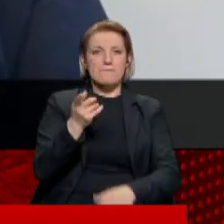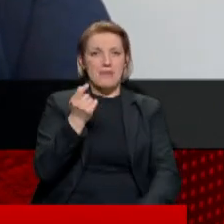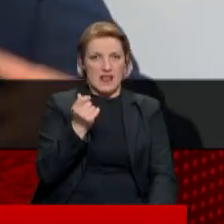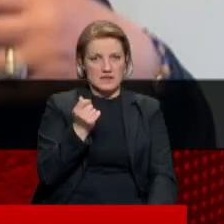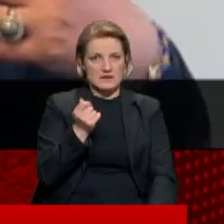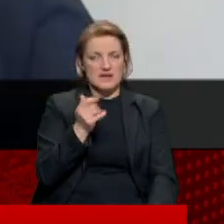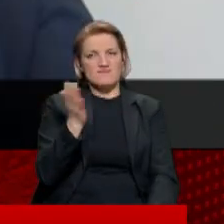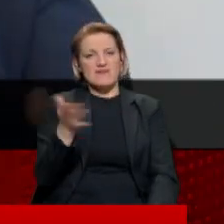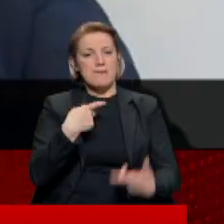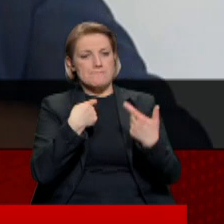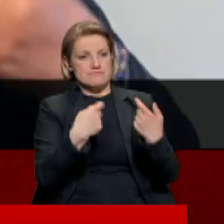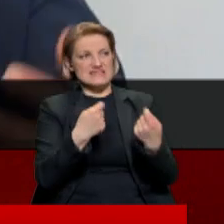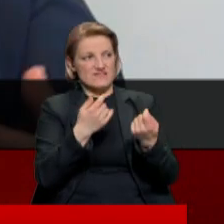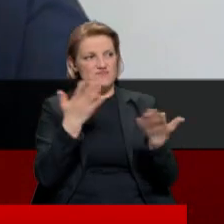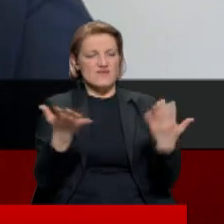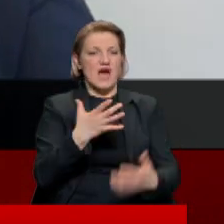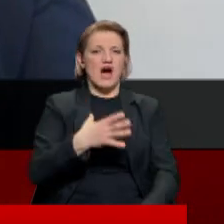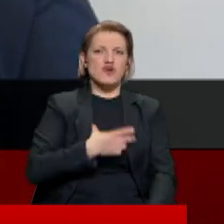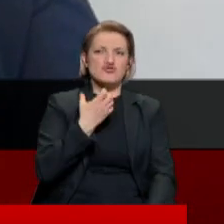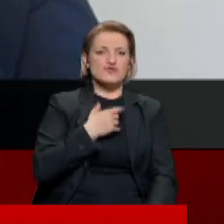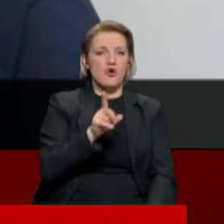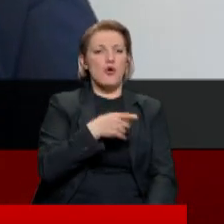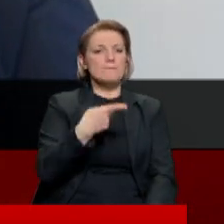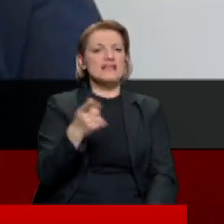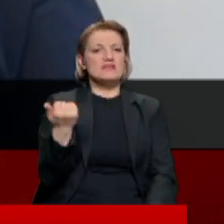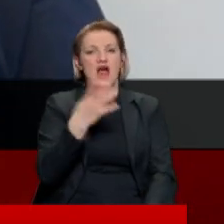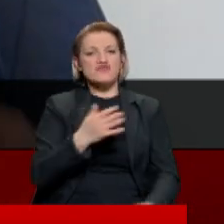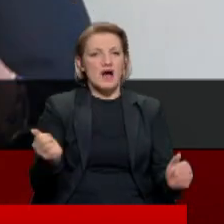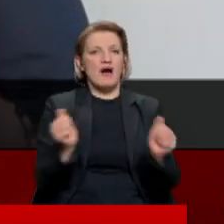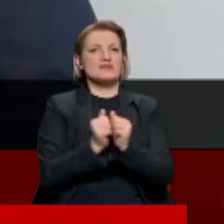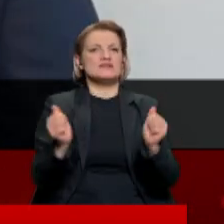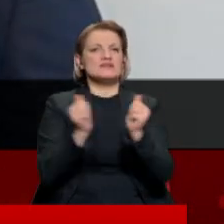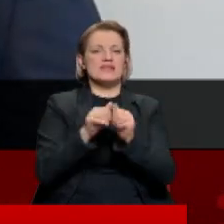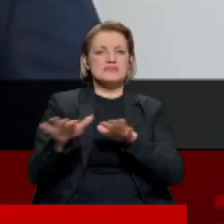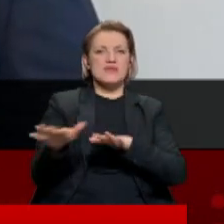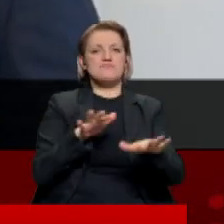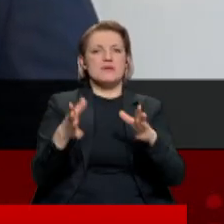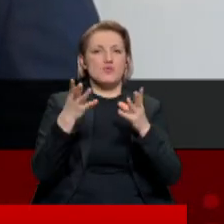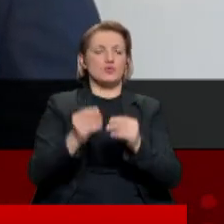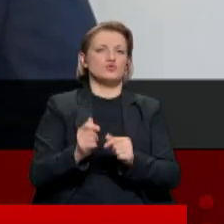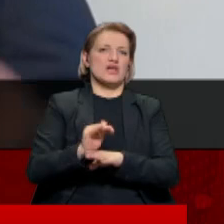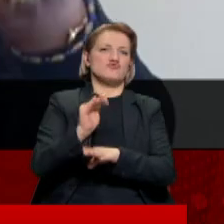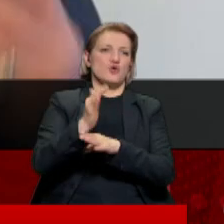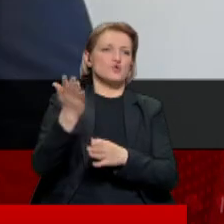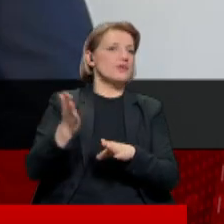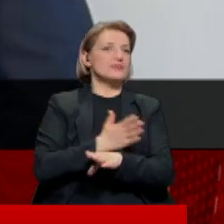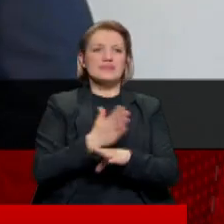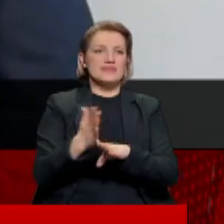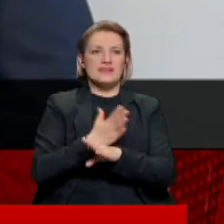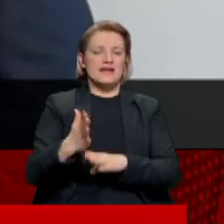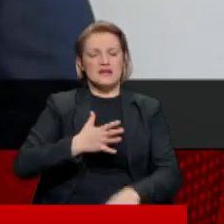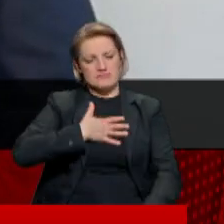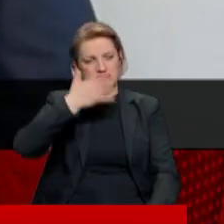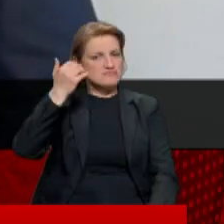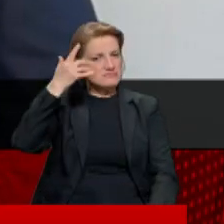paranın ya da masrafın ya da acının on binlerce katını deprem olduğunda yaşıyoruz. Peki neden